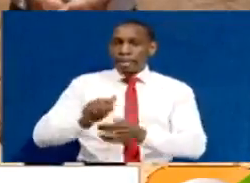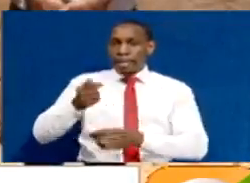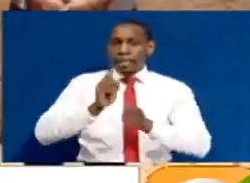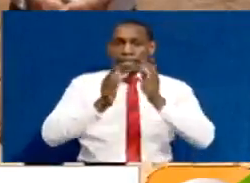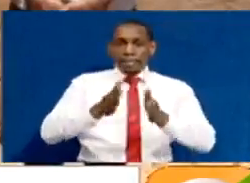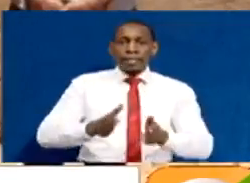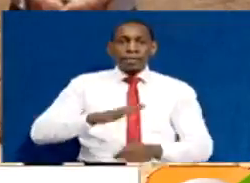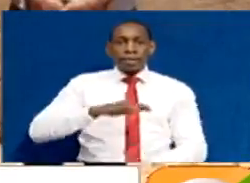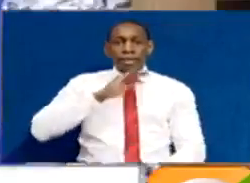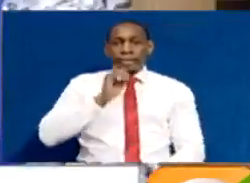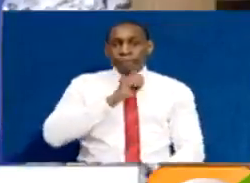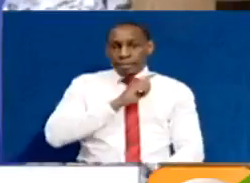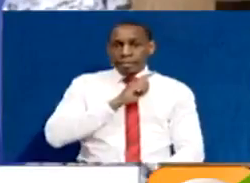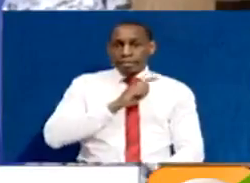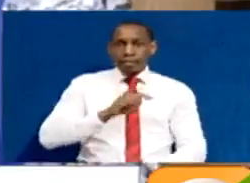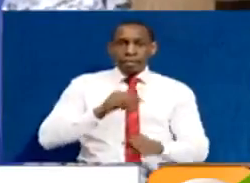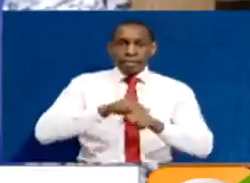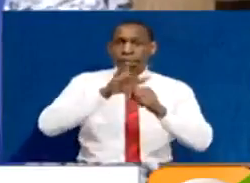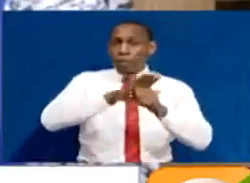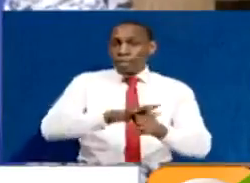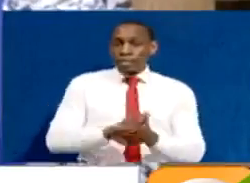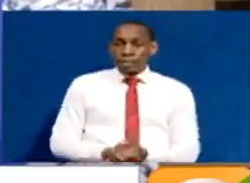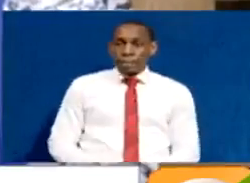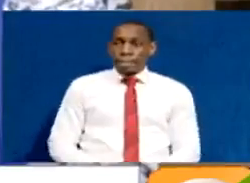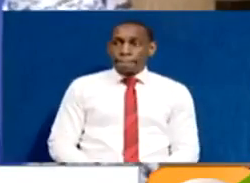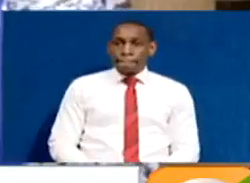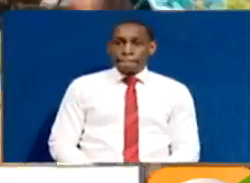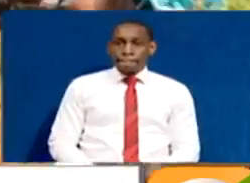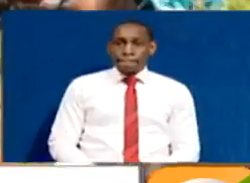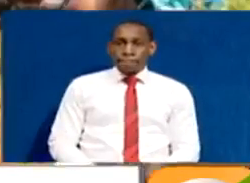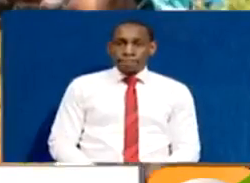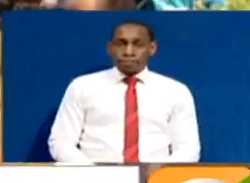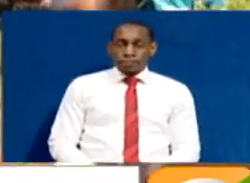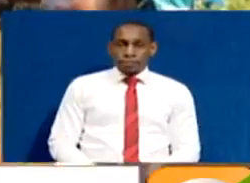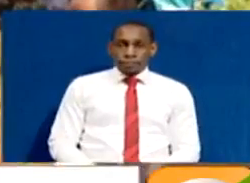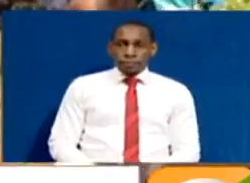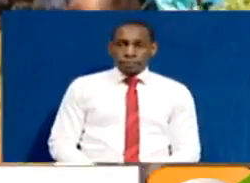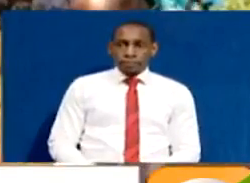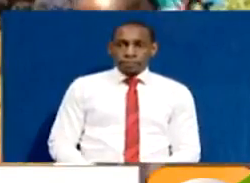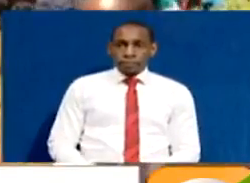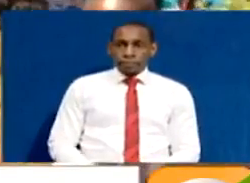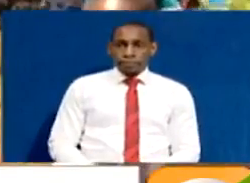wanariadha wengine waliangamia mikononi mwa dhulma. John Wanyama, runinga ya Citizen, Kabinyamisa, County ya Nandi.